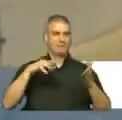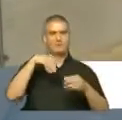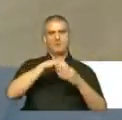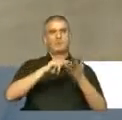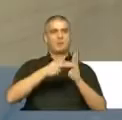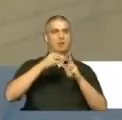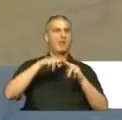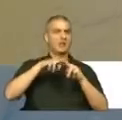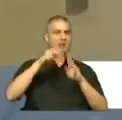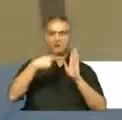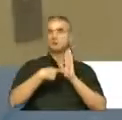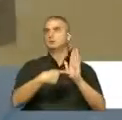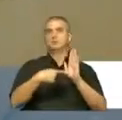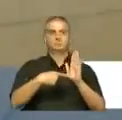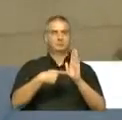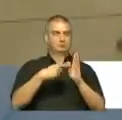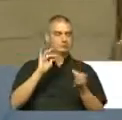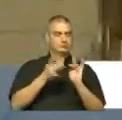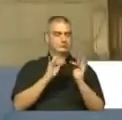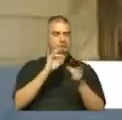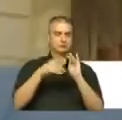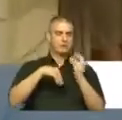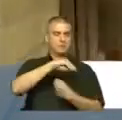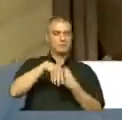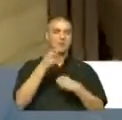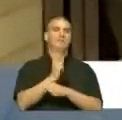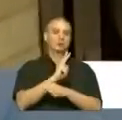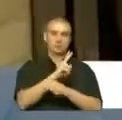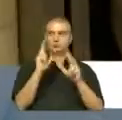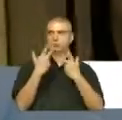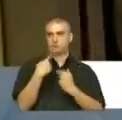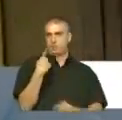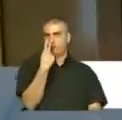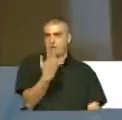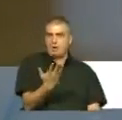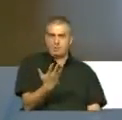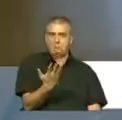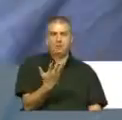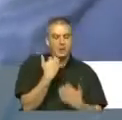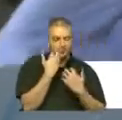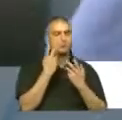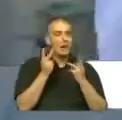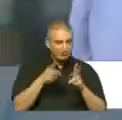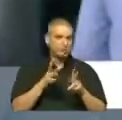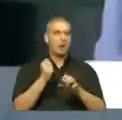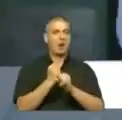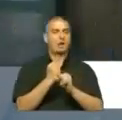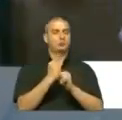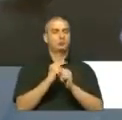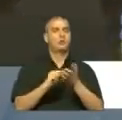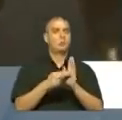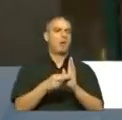אחרי מצגת אינסופית של תככים, מניפולציות ושקרים שהציבור היה חשוף להם, ולהסביר שאפשר גם לעשות